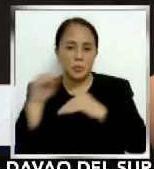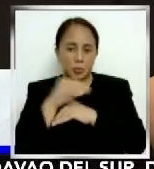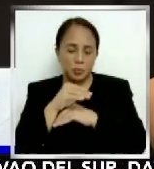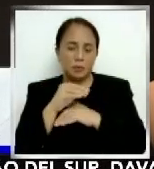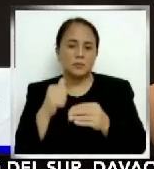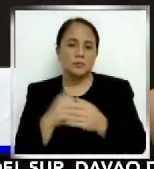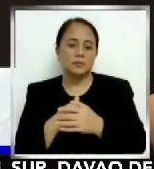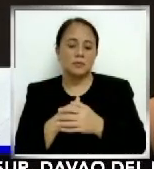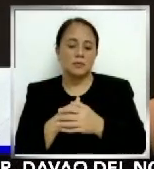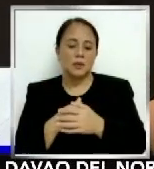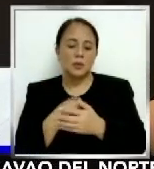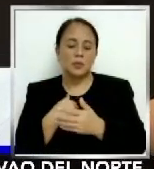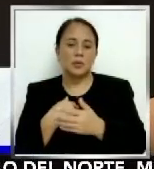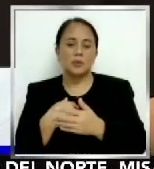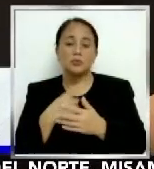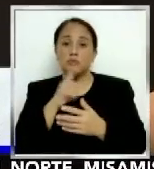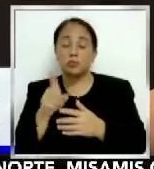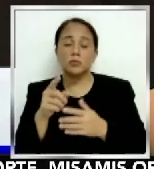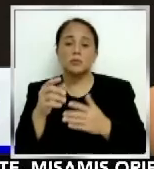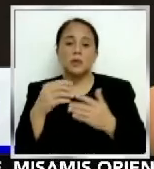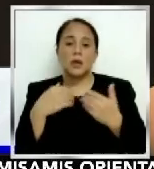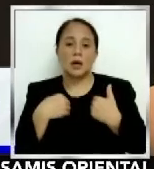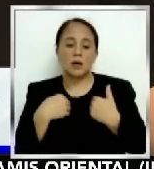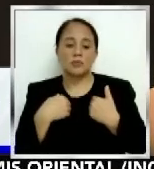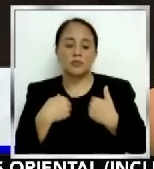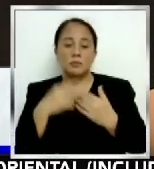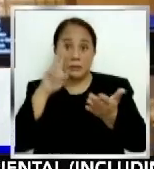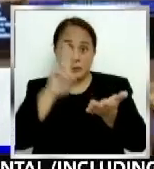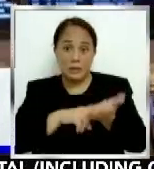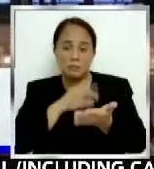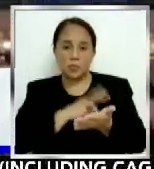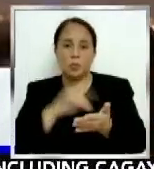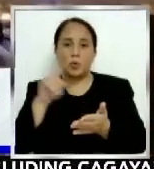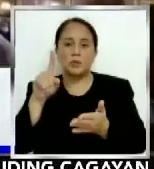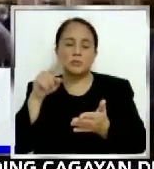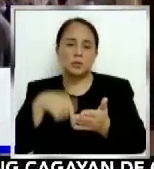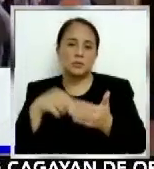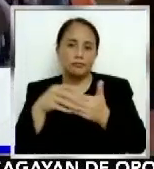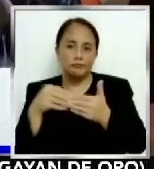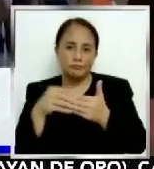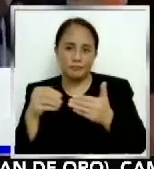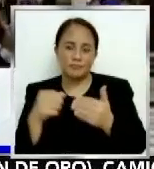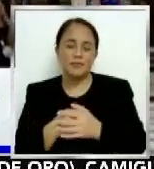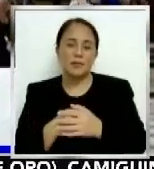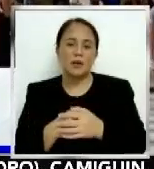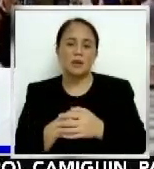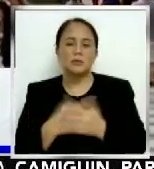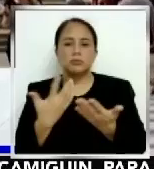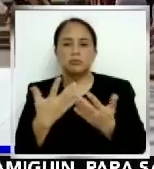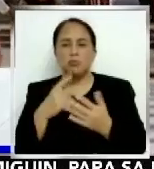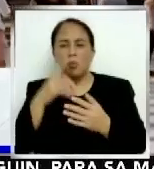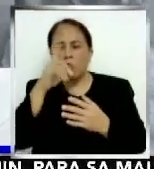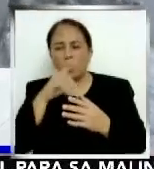As a matter of fact, meron pa nga pong signing bonus na $1,000. Ang tumatandang populasyon raw sa Amerika ang